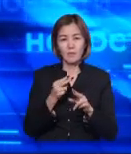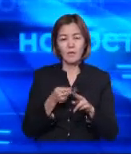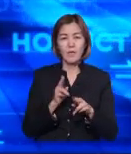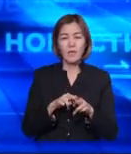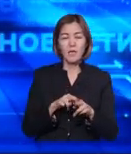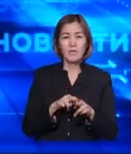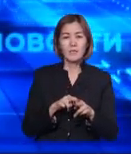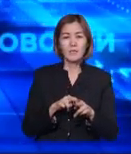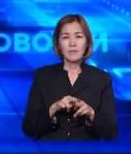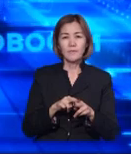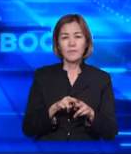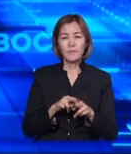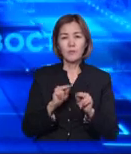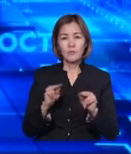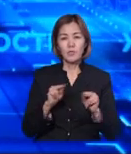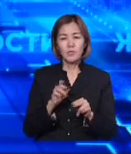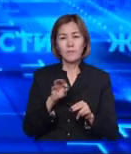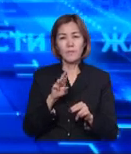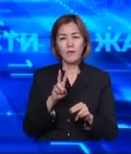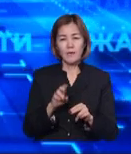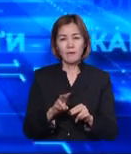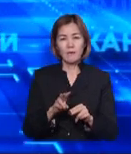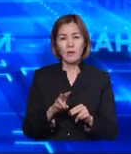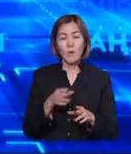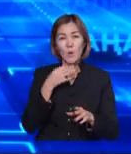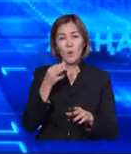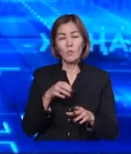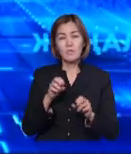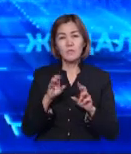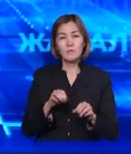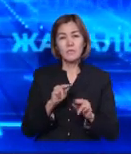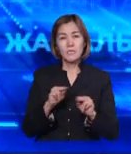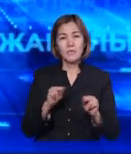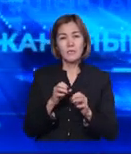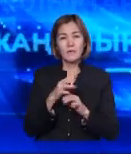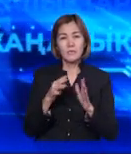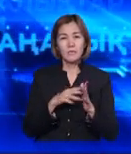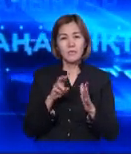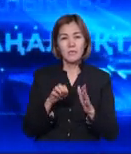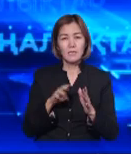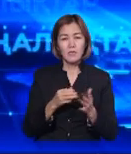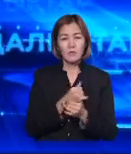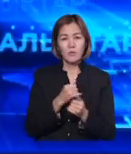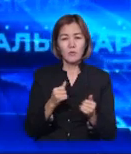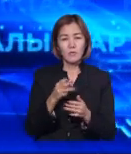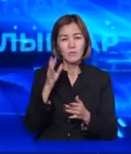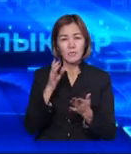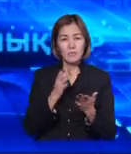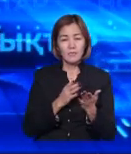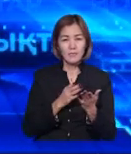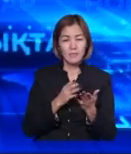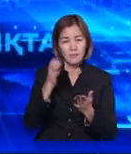призвание и Один из таких учителей баян байга Басова опытный специалист уже 18 лет неустанно трудится в сфере